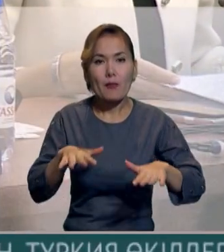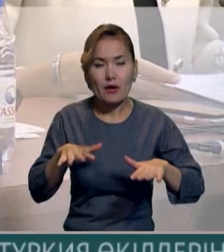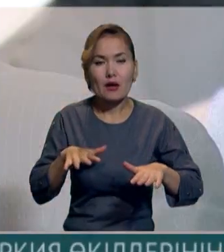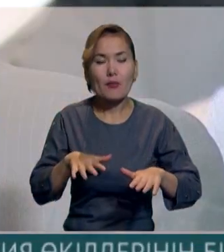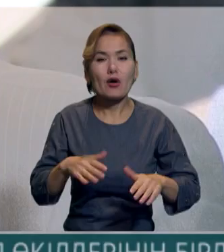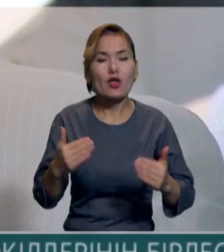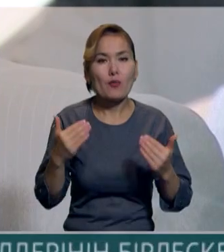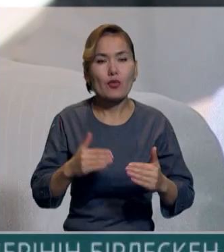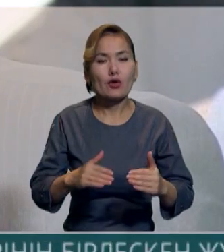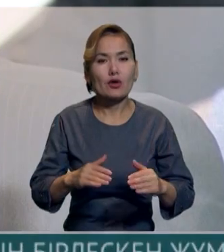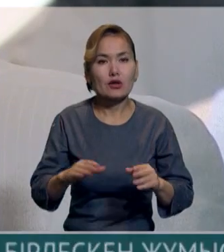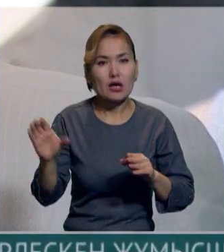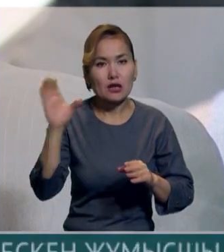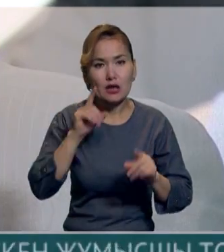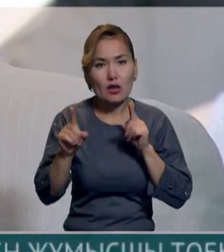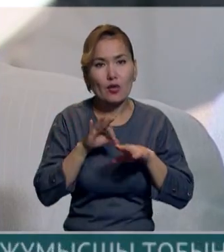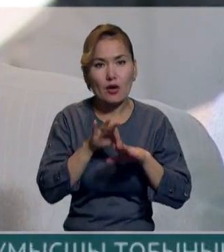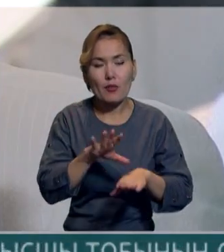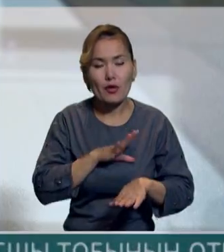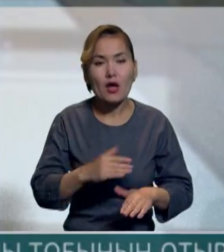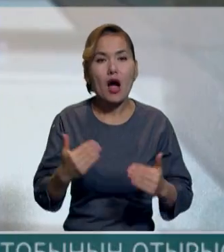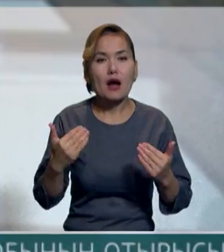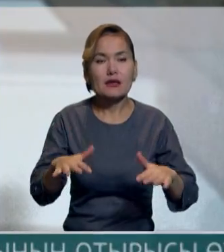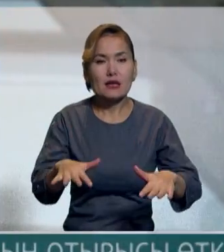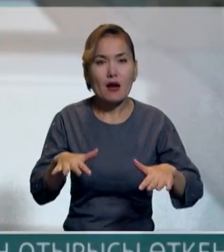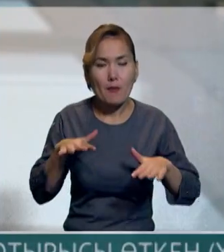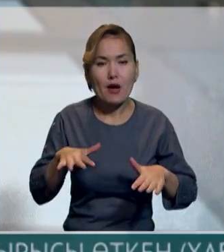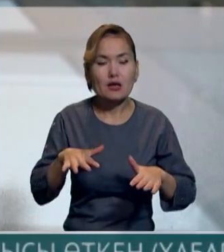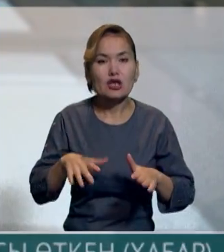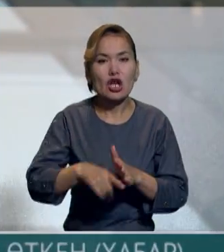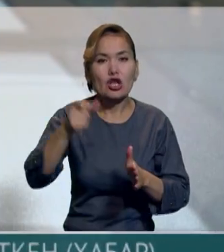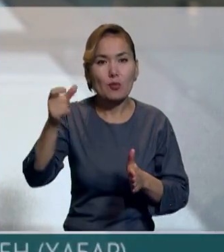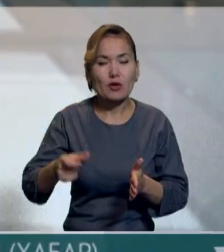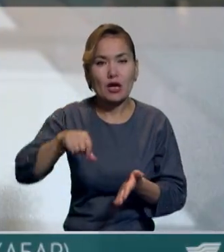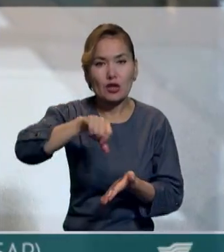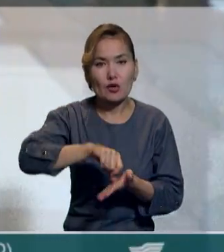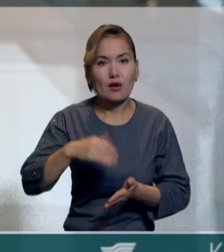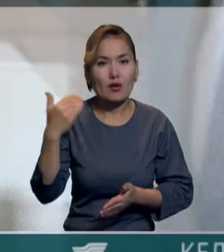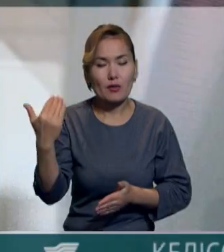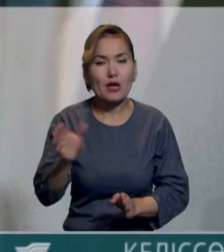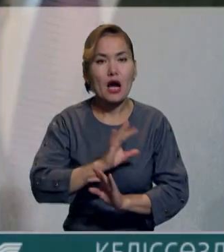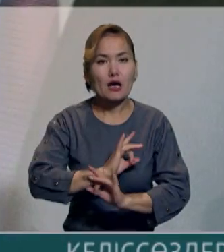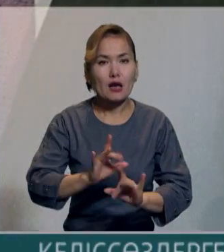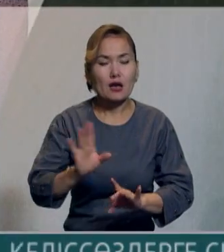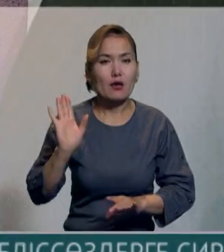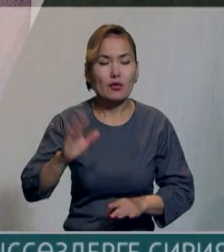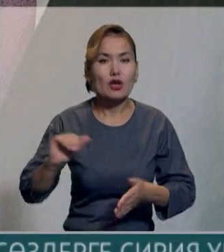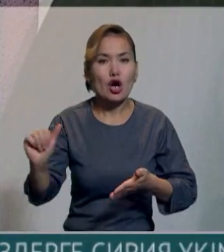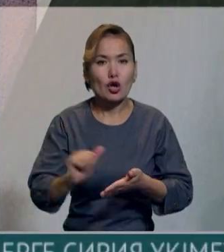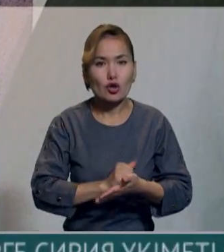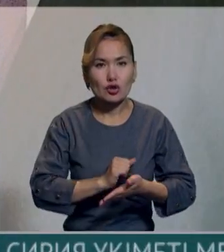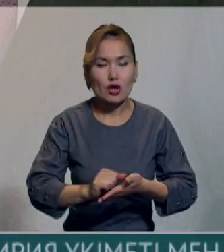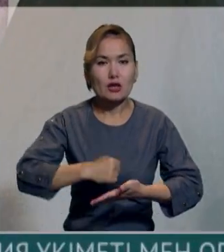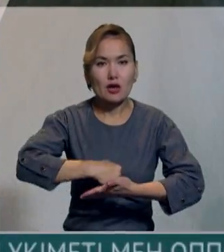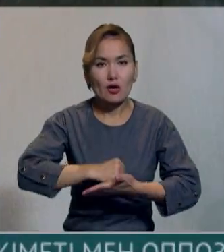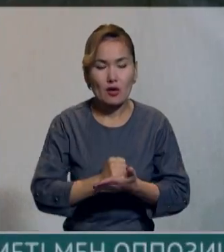шықты. Қазір менің қасымда мәжіліс депутаты Сапар Ахметов тұр. Сапар Қайратұлы, осы құжаттың ең